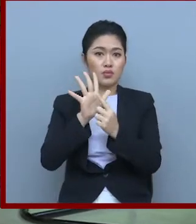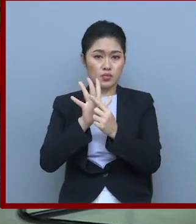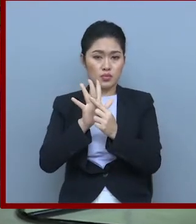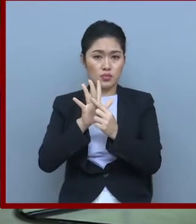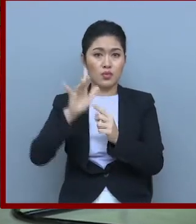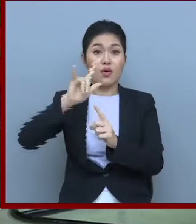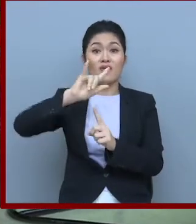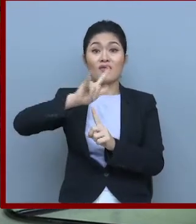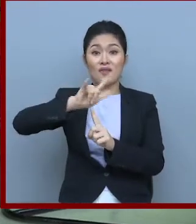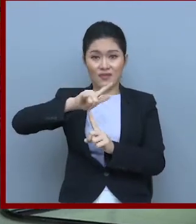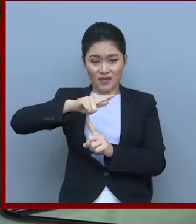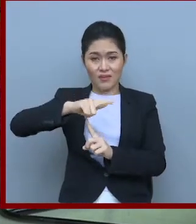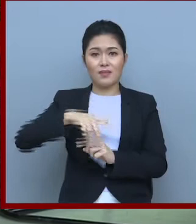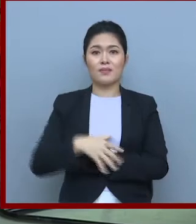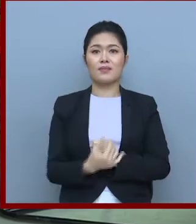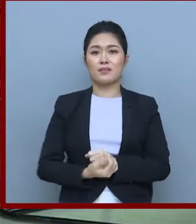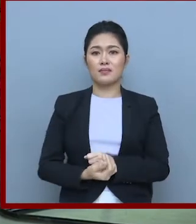นะครับ